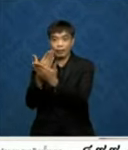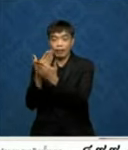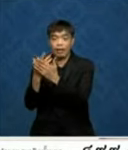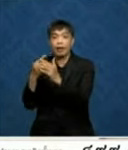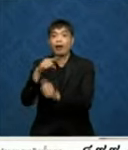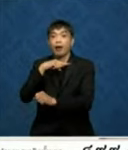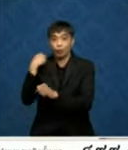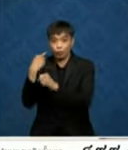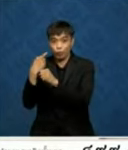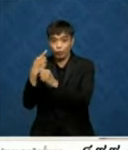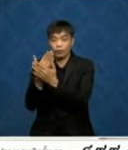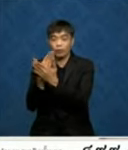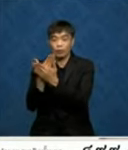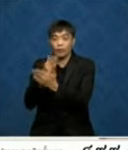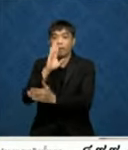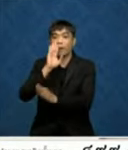ณ